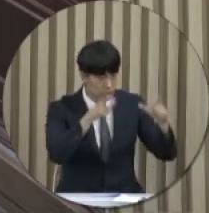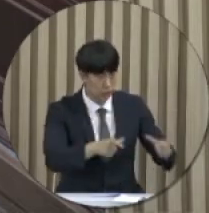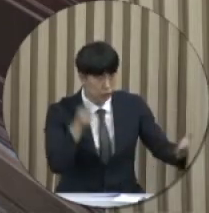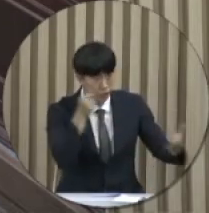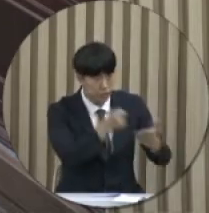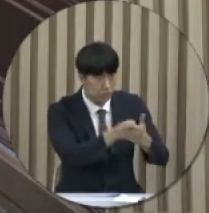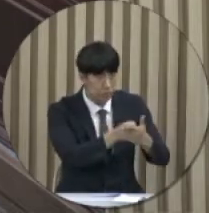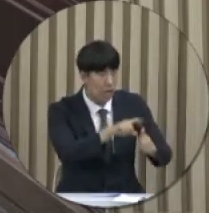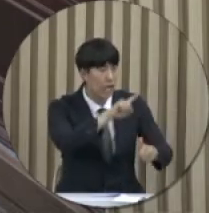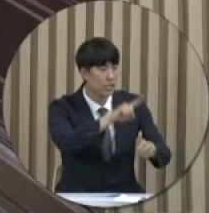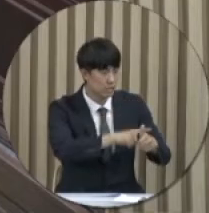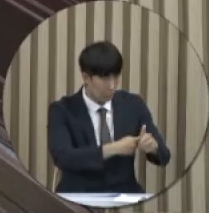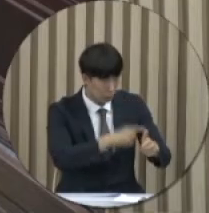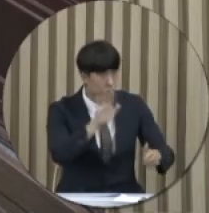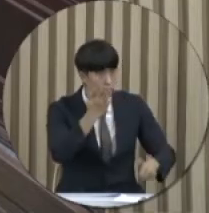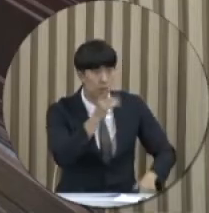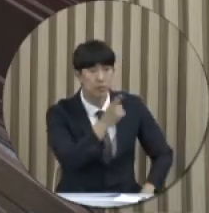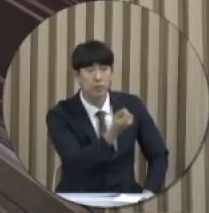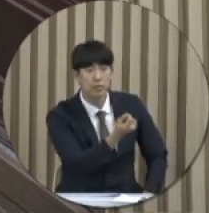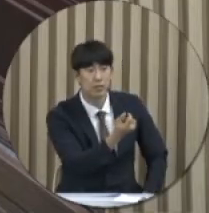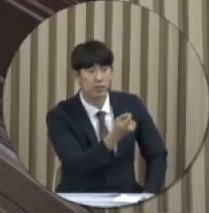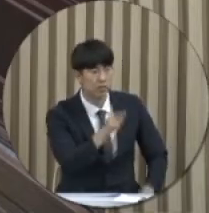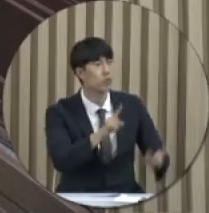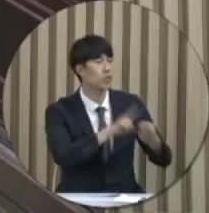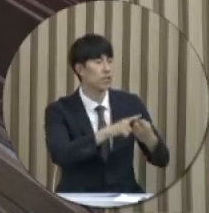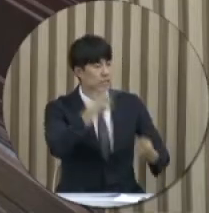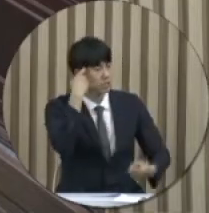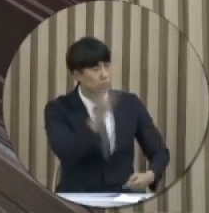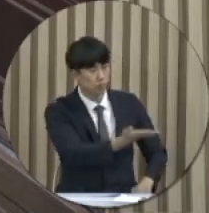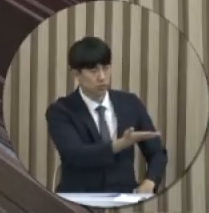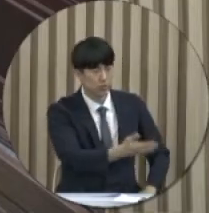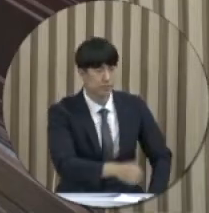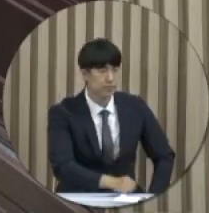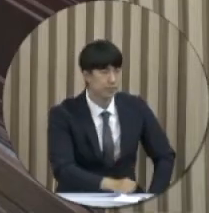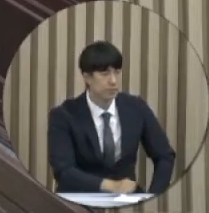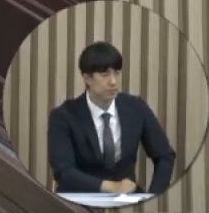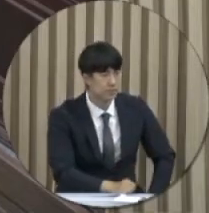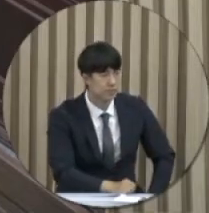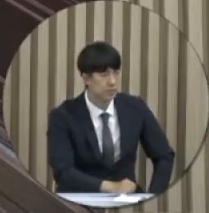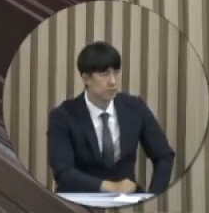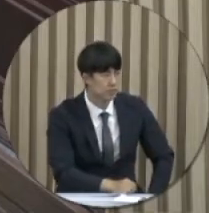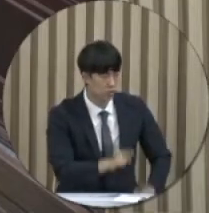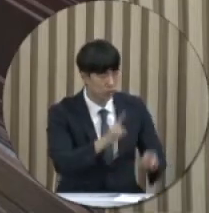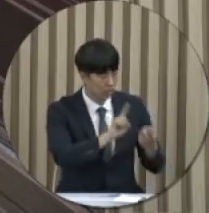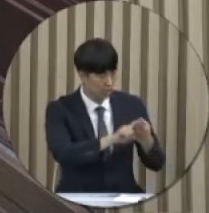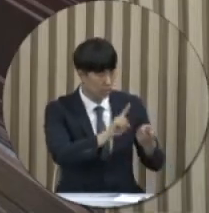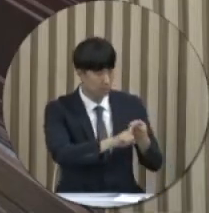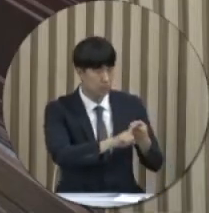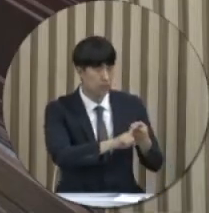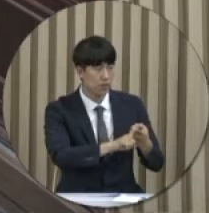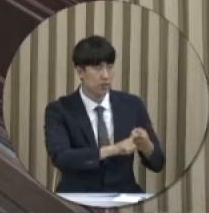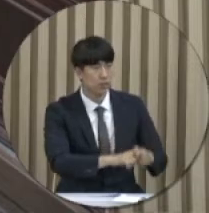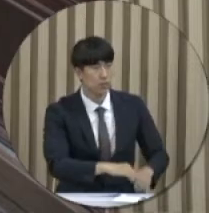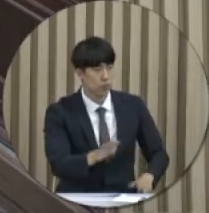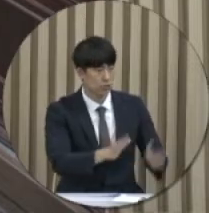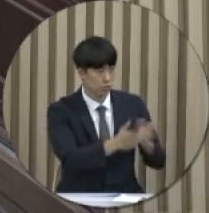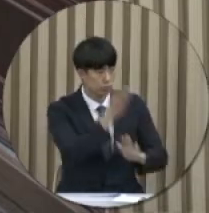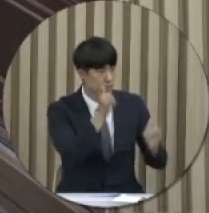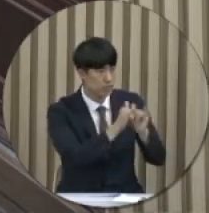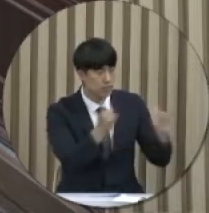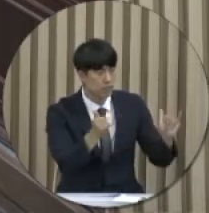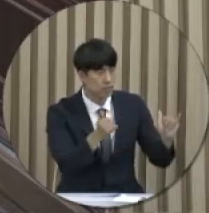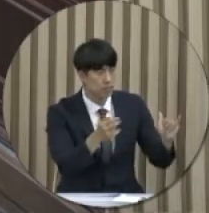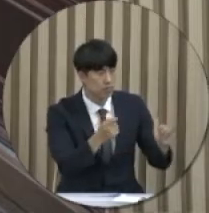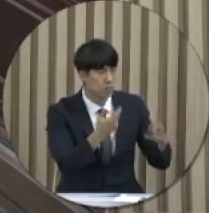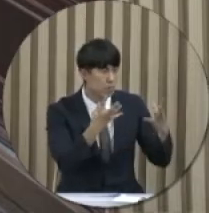아마 자동으로 되는 거로 알고 있고요. 그거에 대한 질문인 것 같습니다. 그거에 대해서 우리 주민분들은 좀